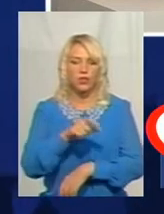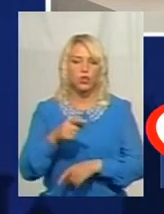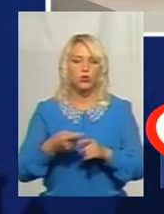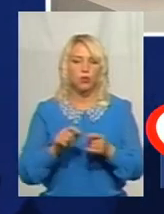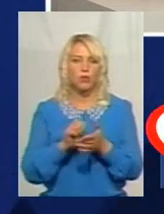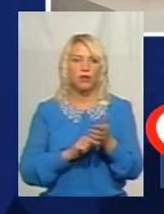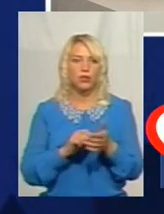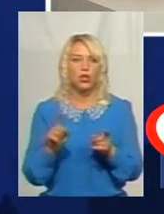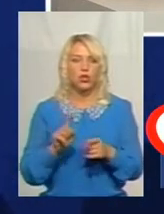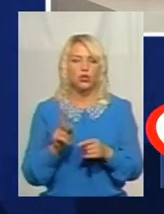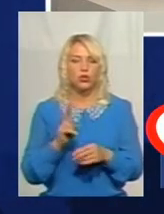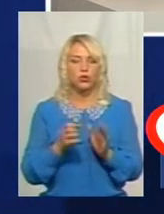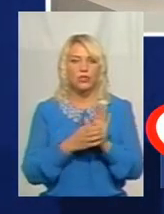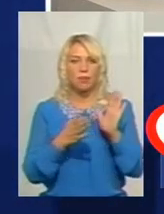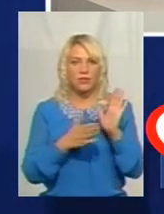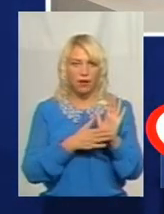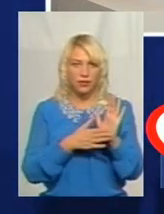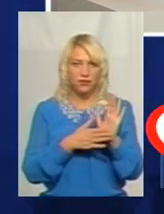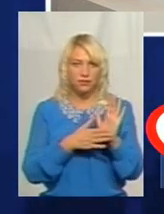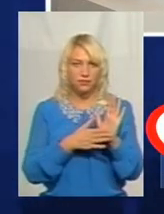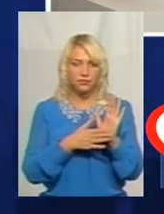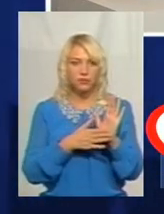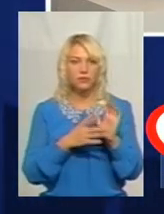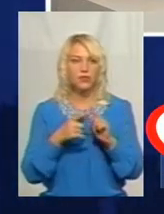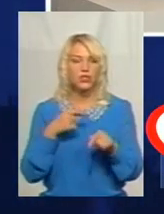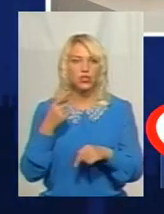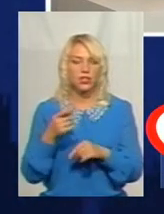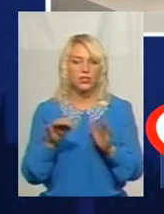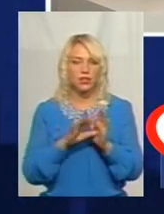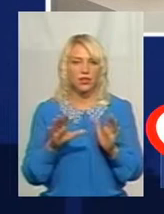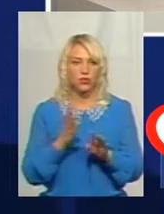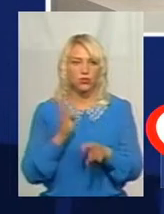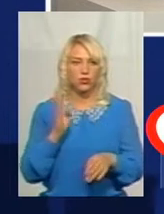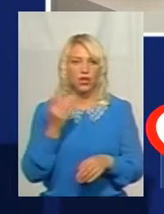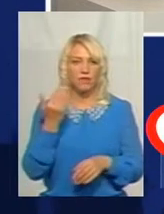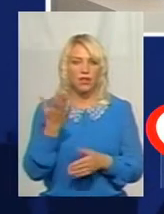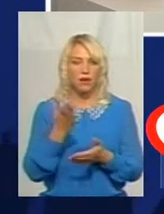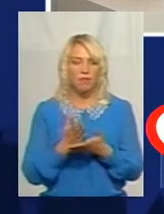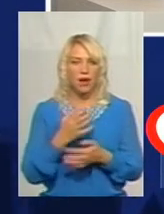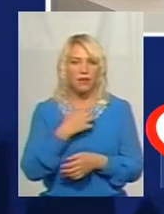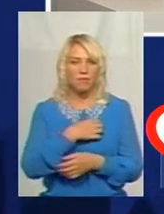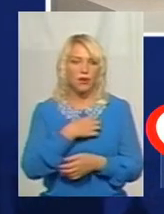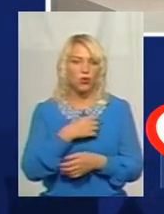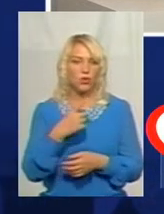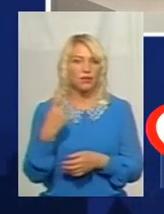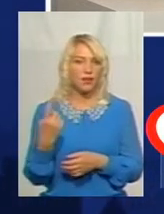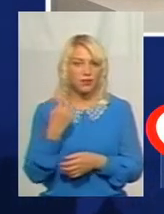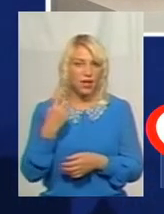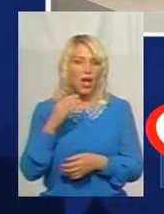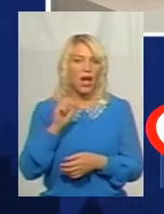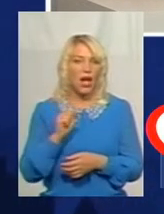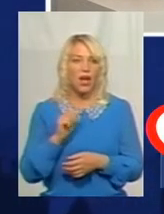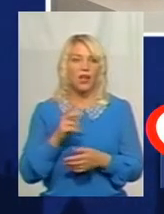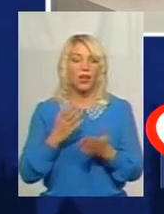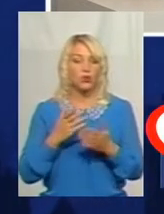приводу, що все-таки той, хто записався через електронну чергу, він має певний пріоритет, а вже коли таких